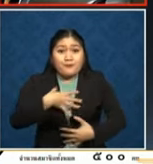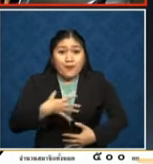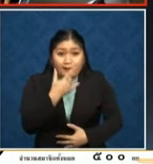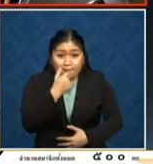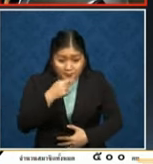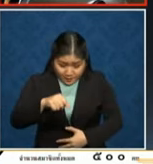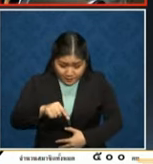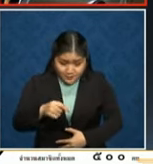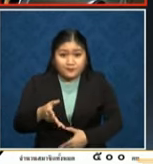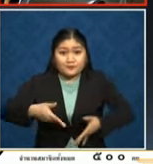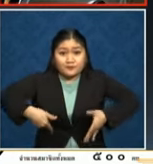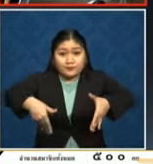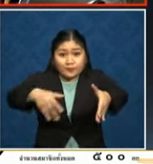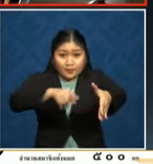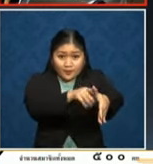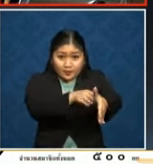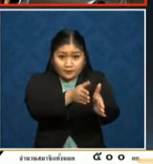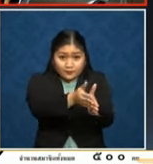ขอสไลด์ครับ